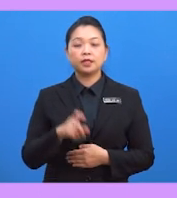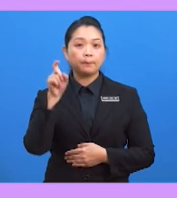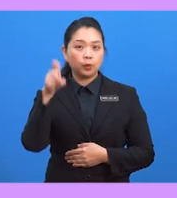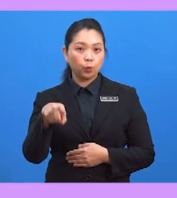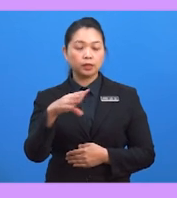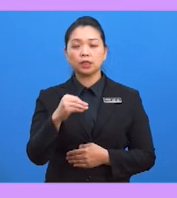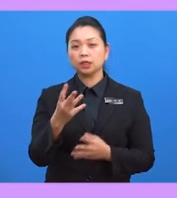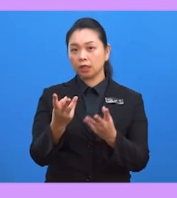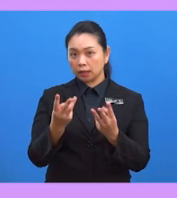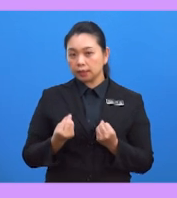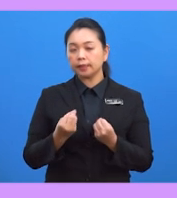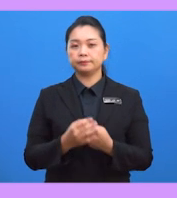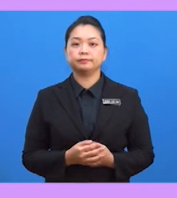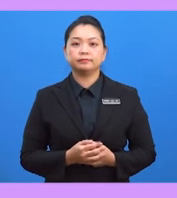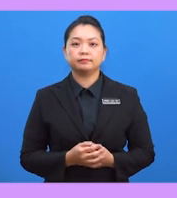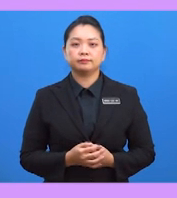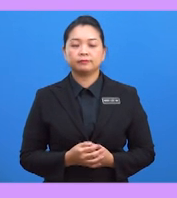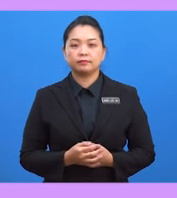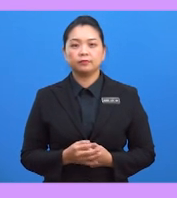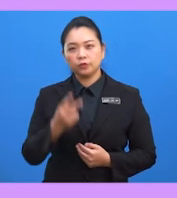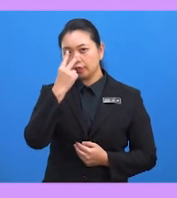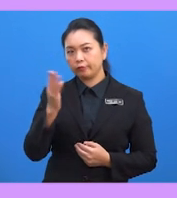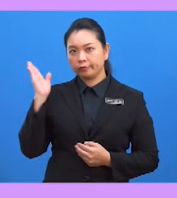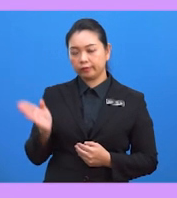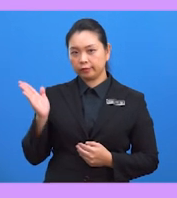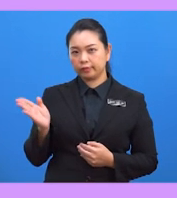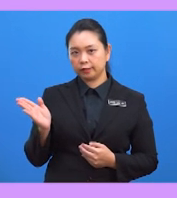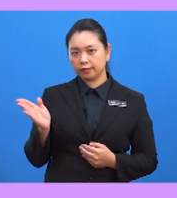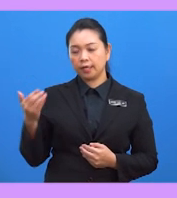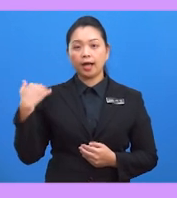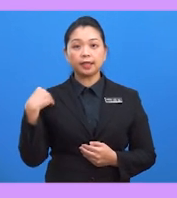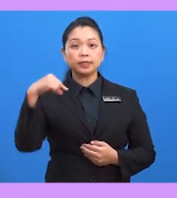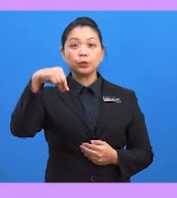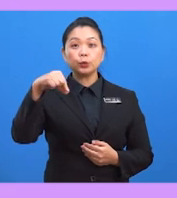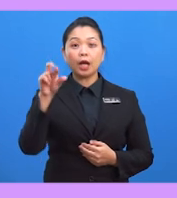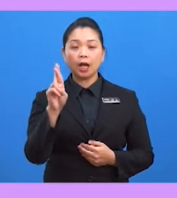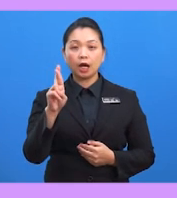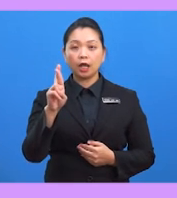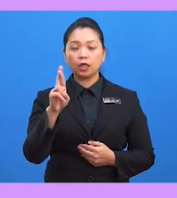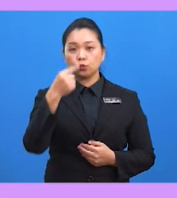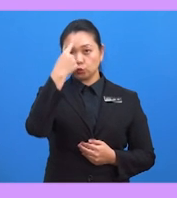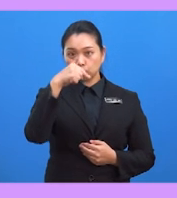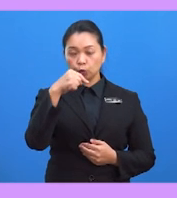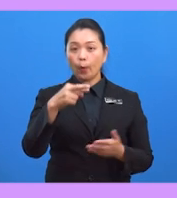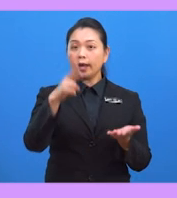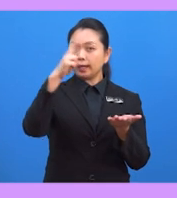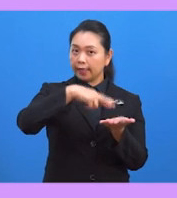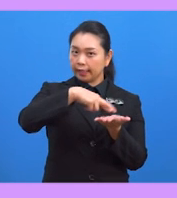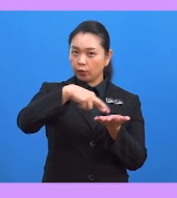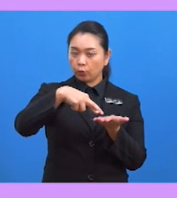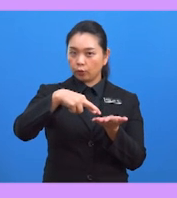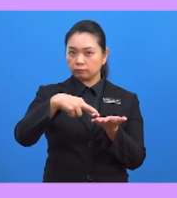dan kehendak. Di paparan ini, mengandungi satu kod QR yang bertujuan untuk merekodkan